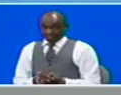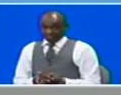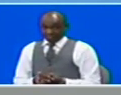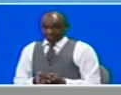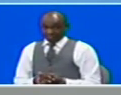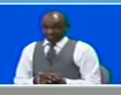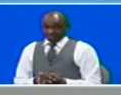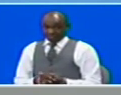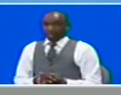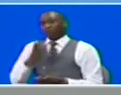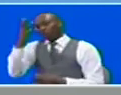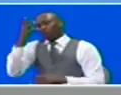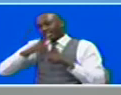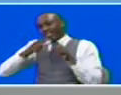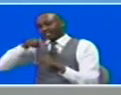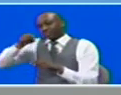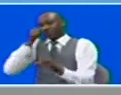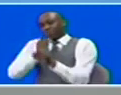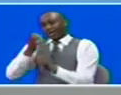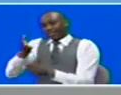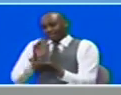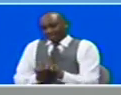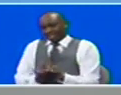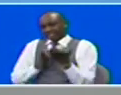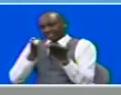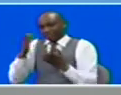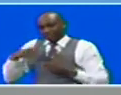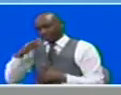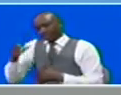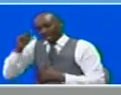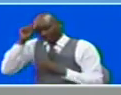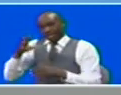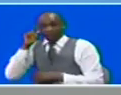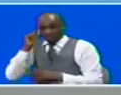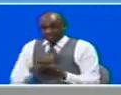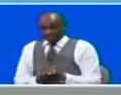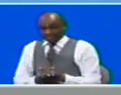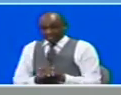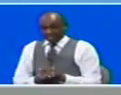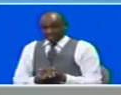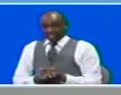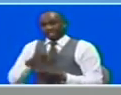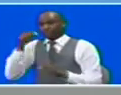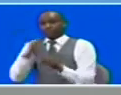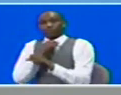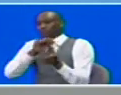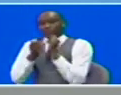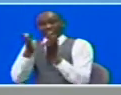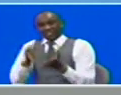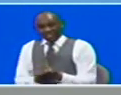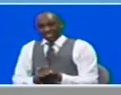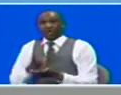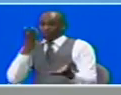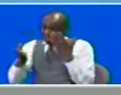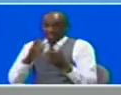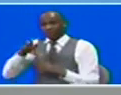Hiyo miaka 4 ambayo ameweza kuwa gavana wa Mombasa, hakuna vile unaweza ibatilisha. Hata ukapata ya